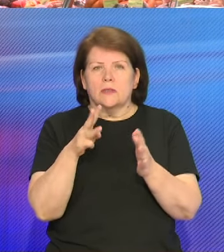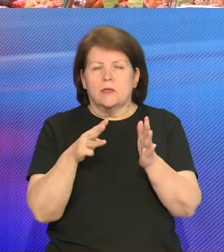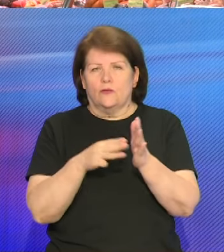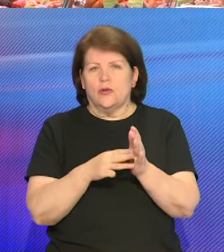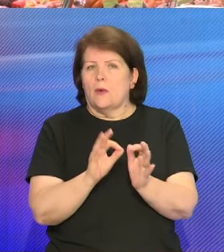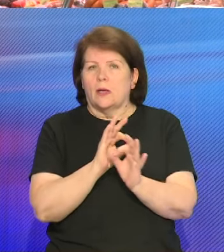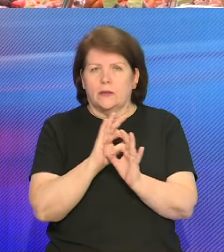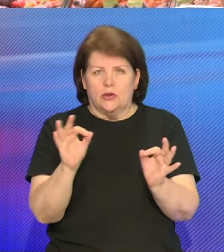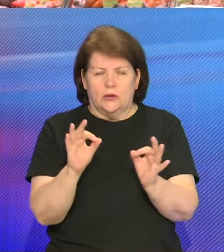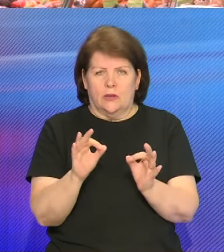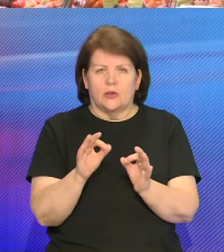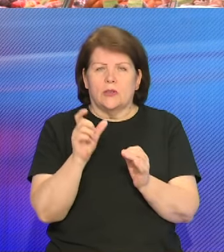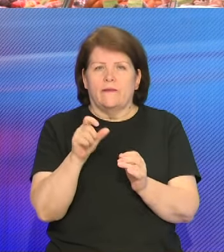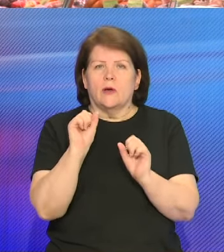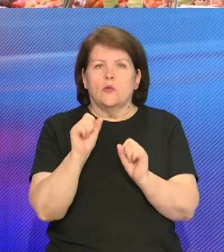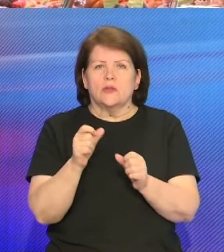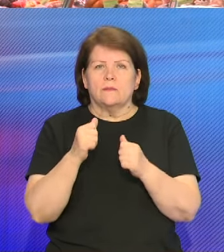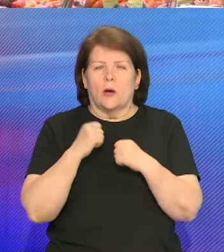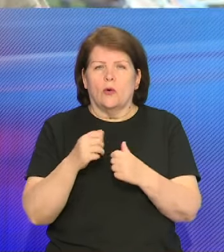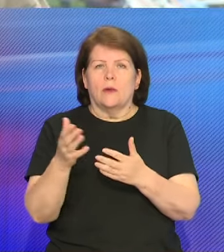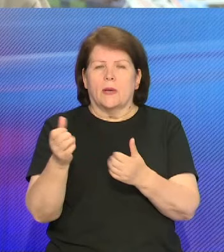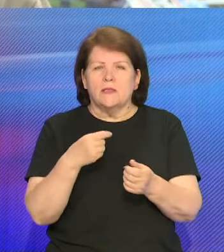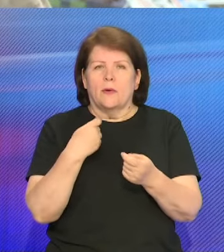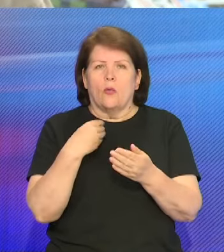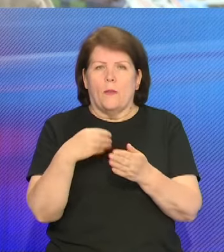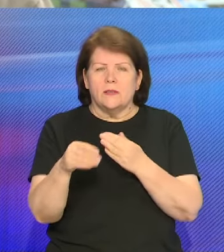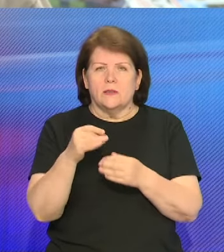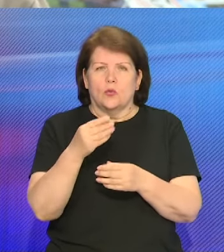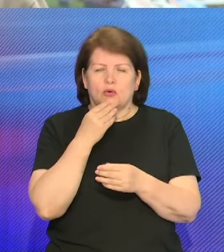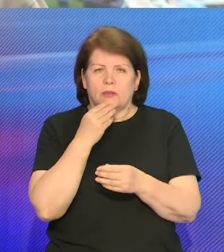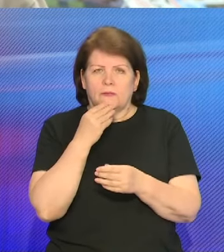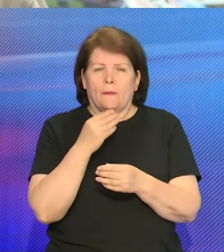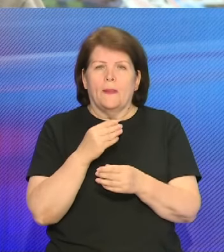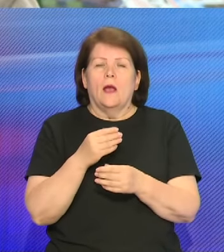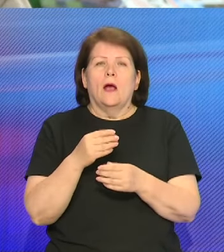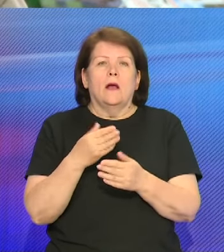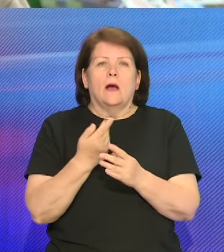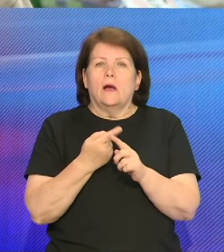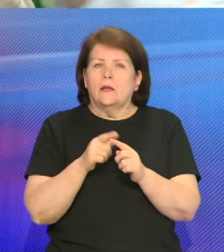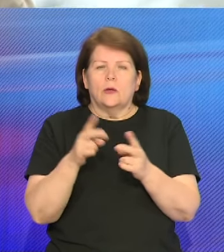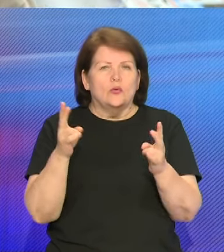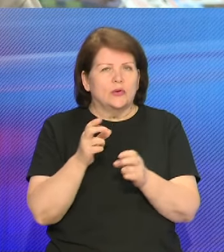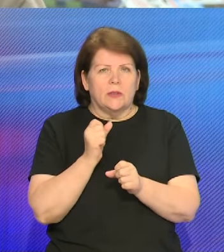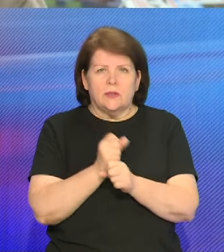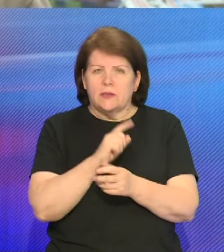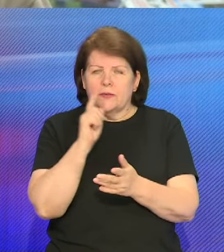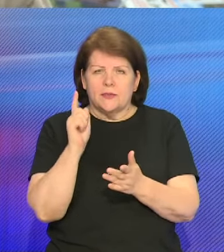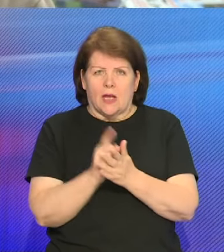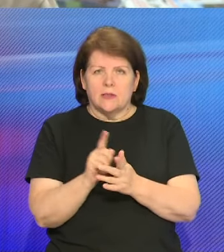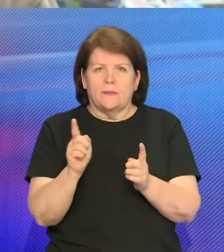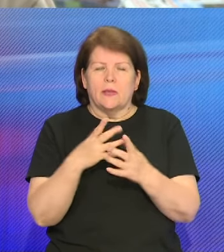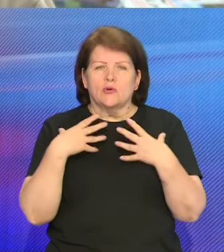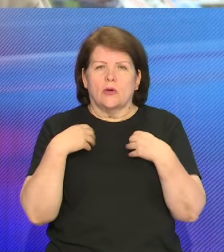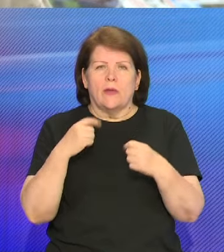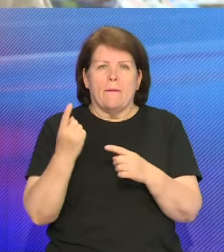норма миллиграмм на килограмм, и человек может брать для себя и удостовериться. Вообще это нужно это делать, потому что, в принципе, здоровье на первом